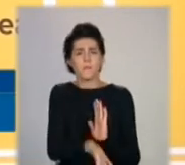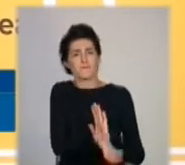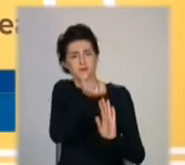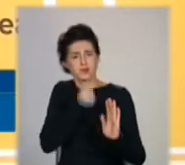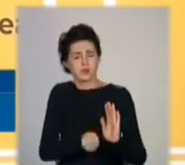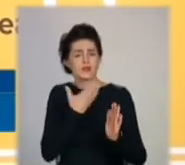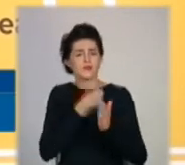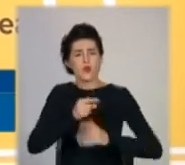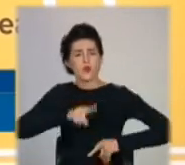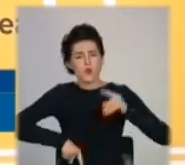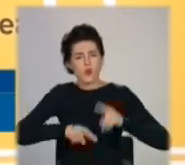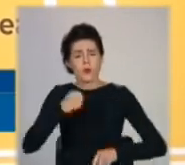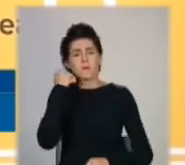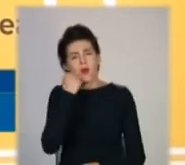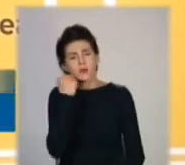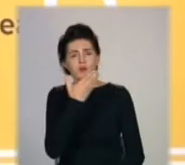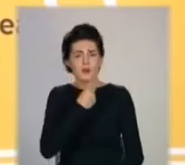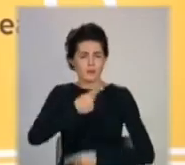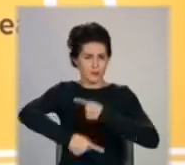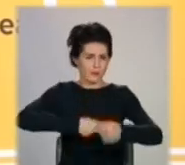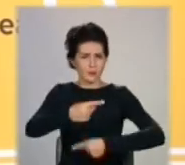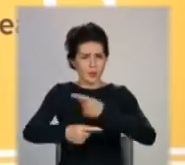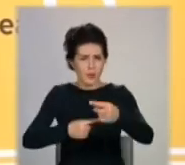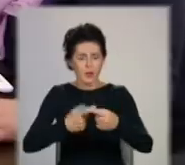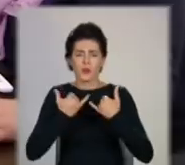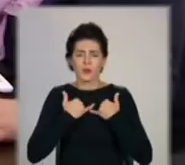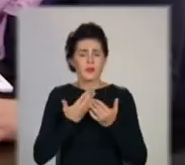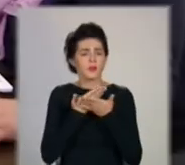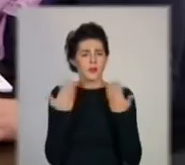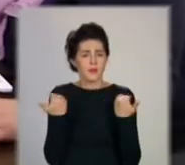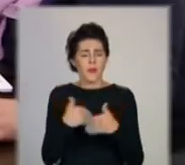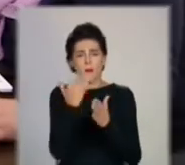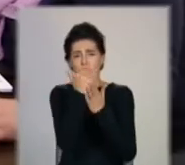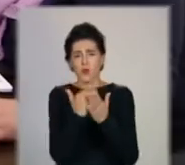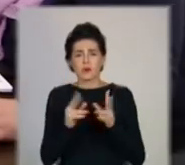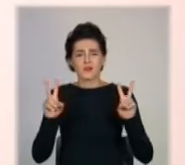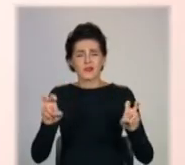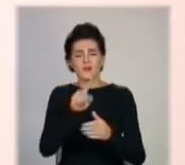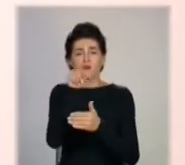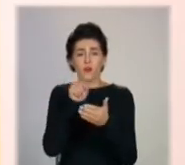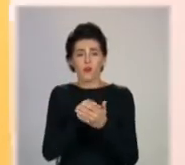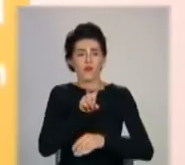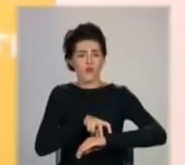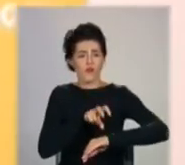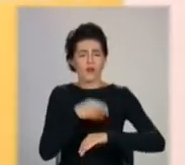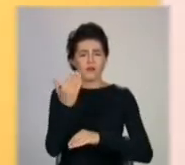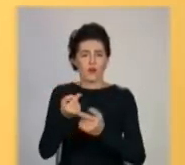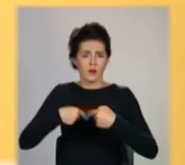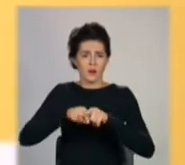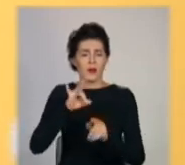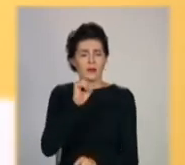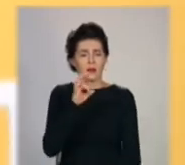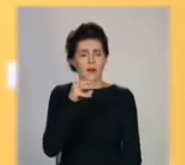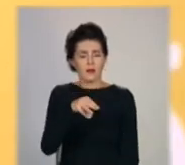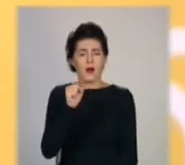батьків, дідусів, бабусів, прабабусів і так далі, у нас немає. Проєкт «Запитай у лікаря» реалізується фондом Ріната Ахметова